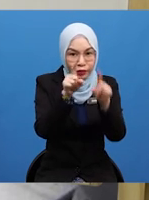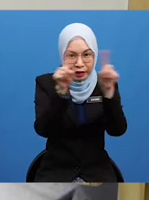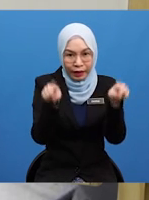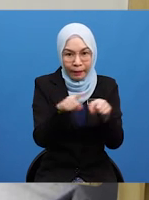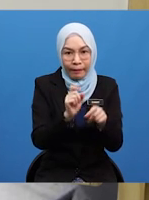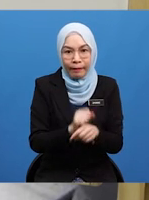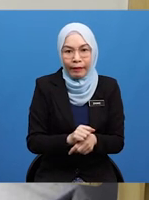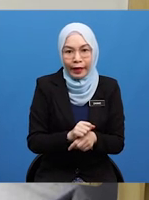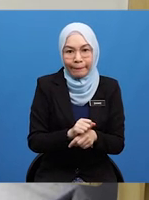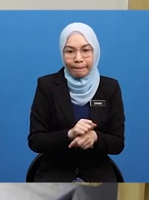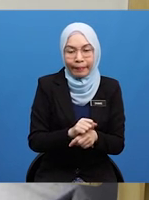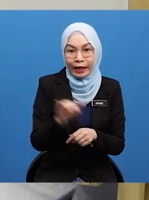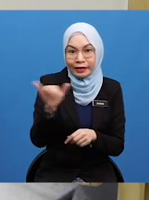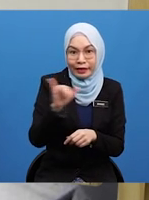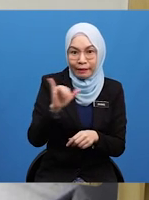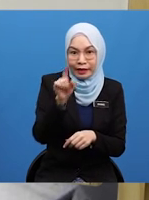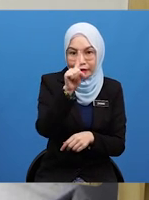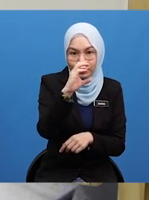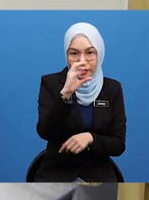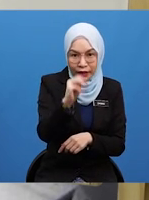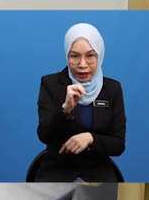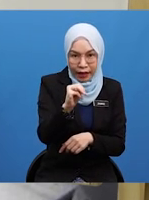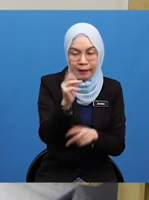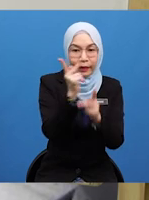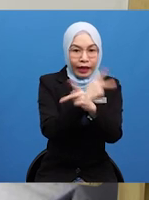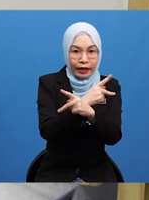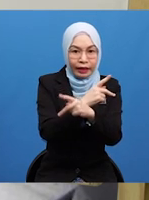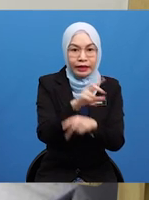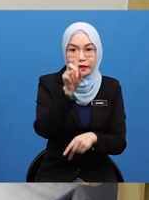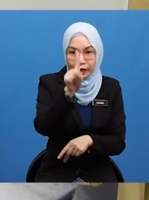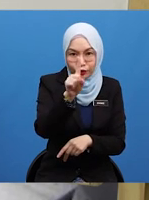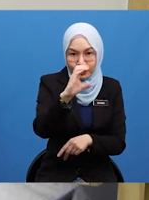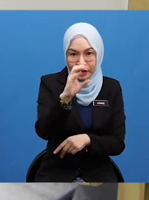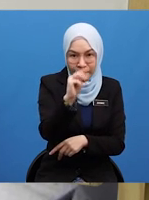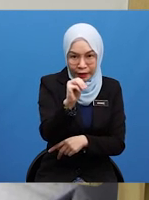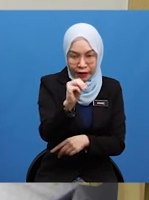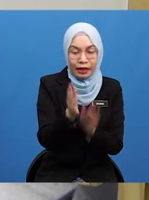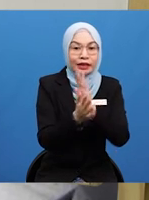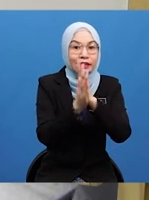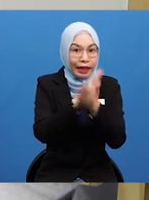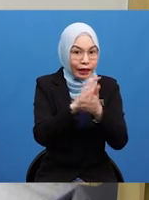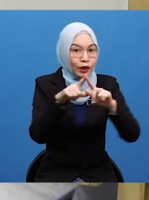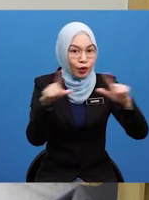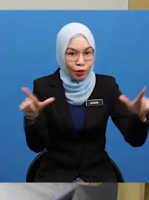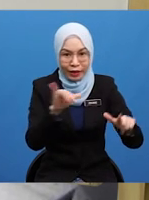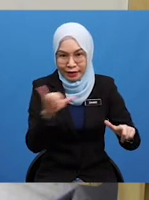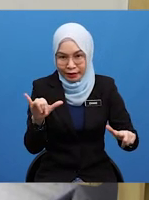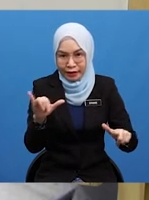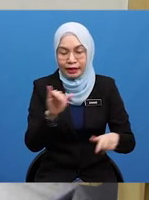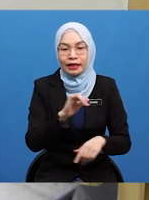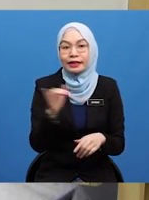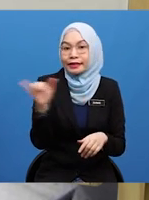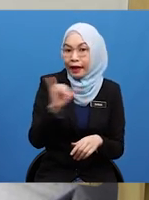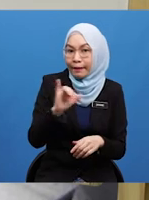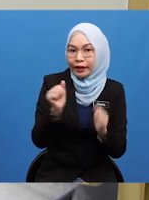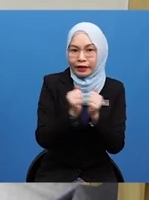sama 1 cm darab 1 cm. Maka luasnya adalah sama dengan